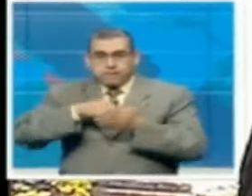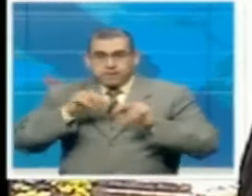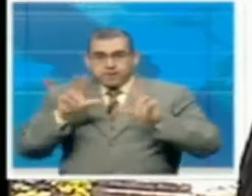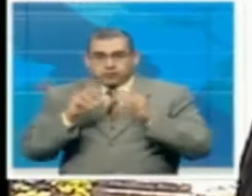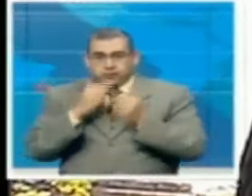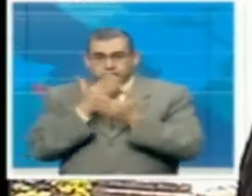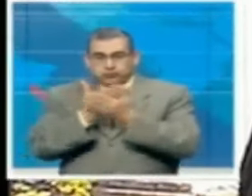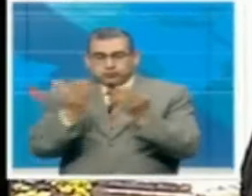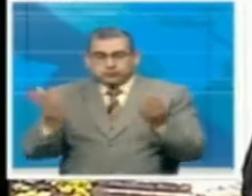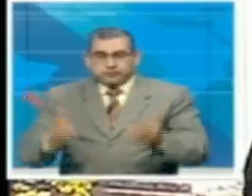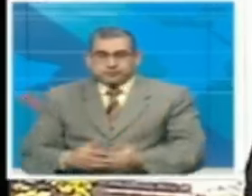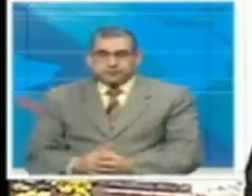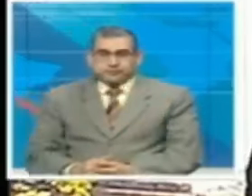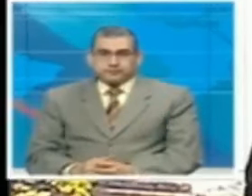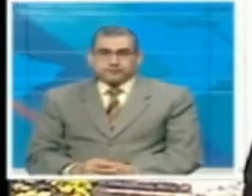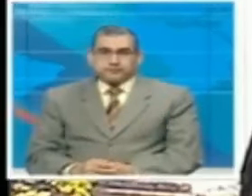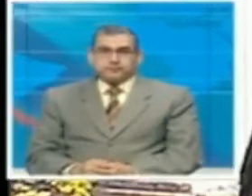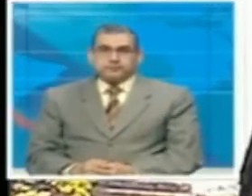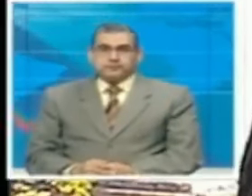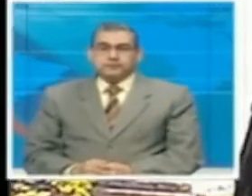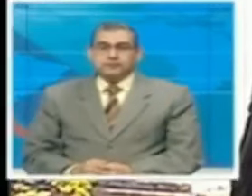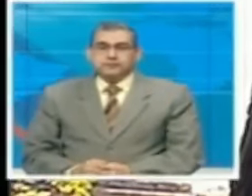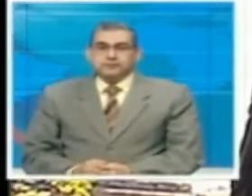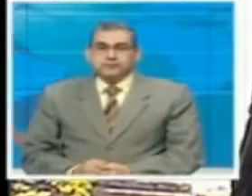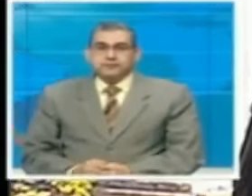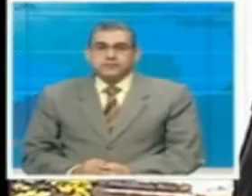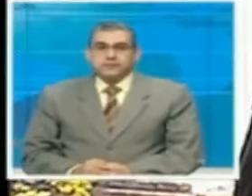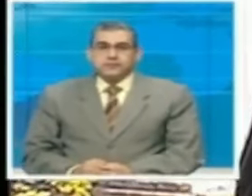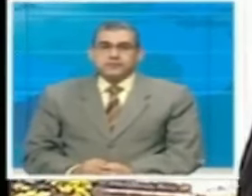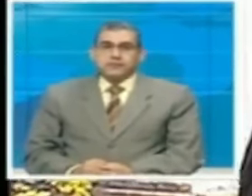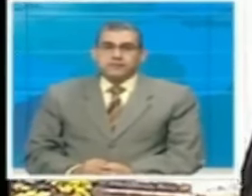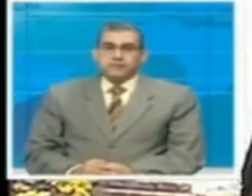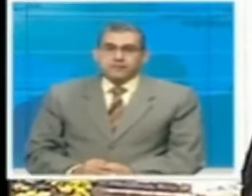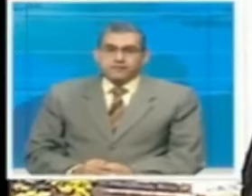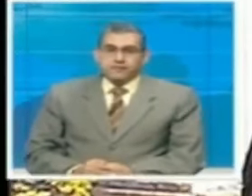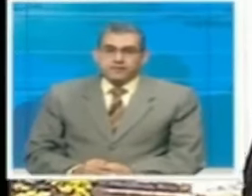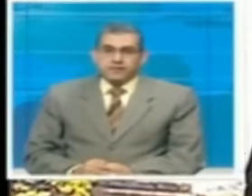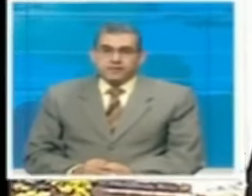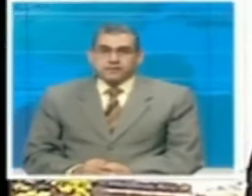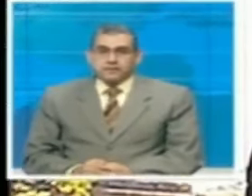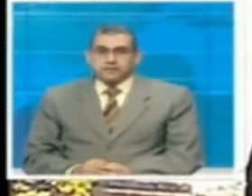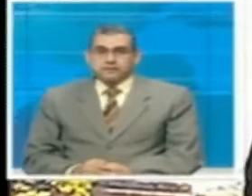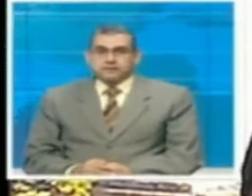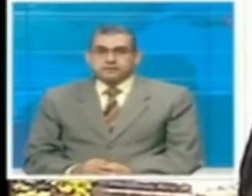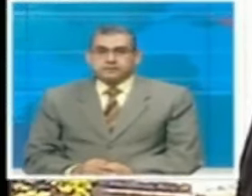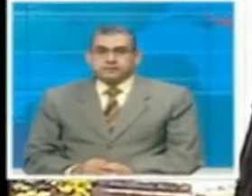وزارة الخارجية الجديد بالعاصمة الإدارية، أمل صبري، التلفزيون المصري.